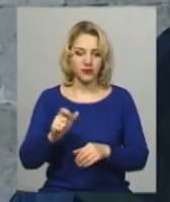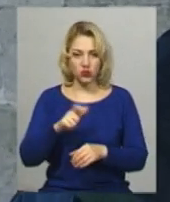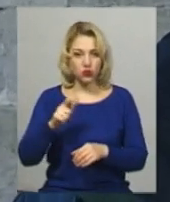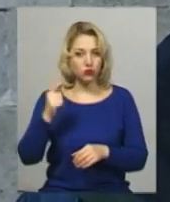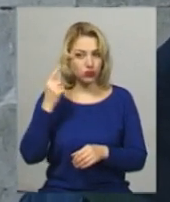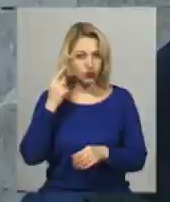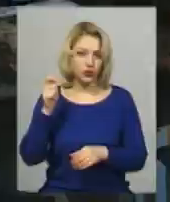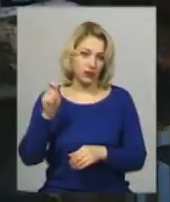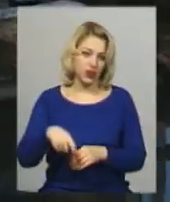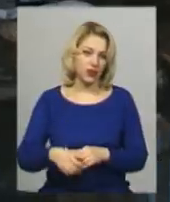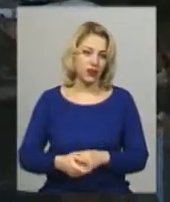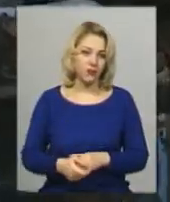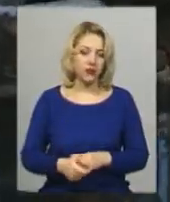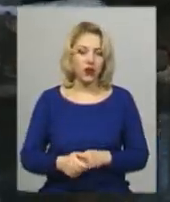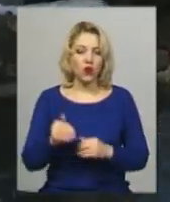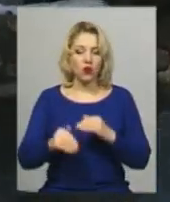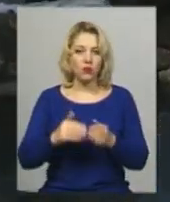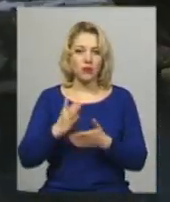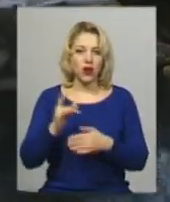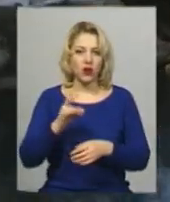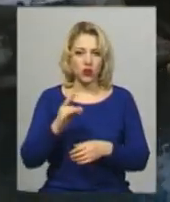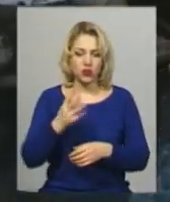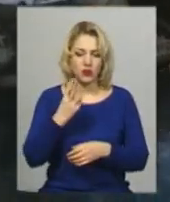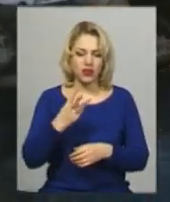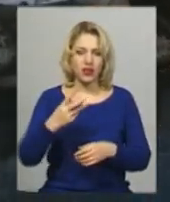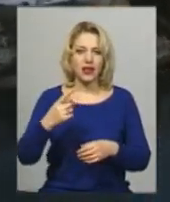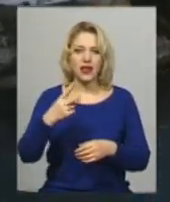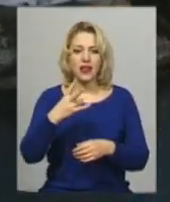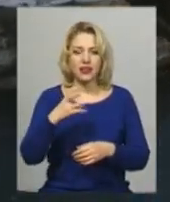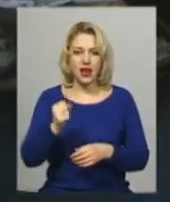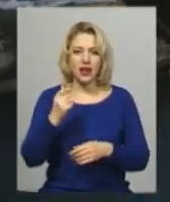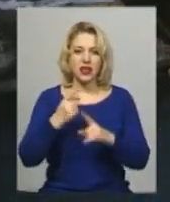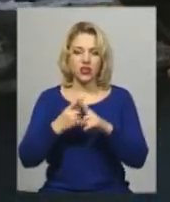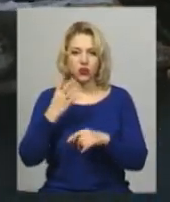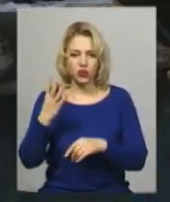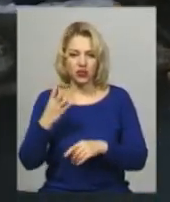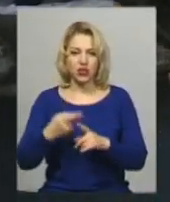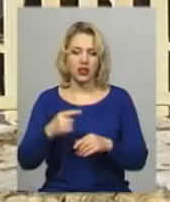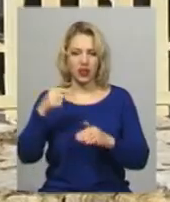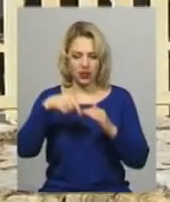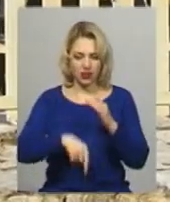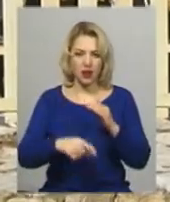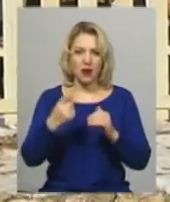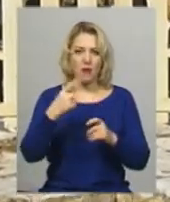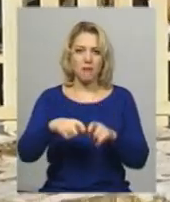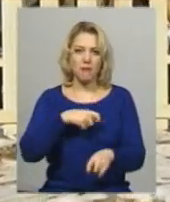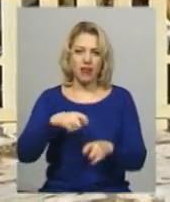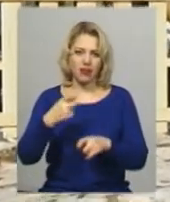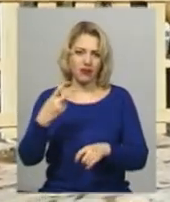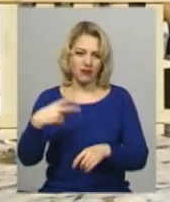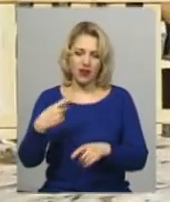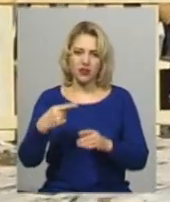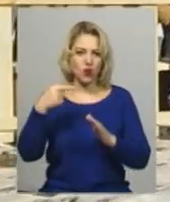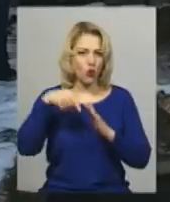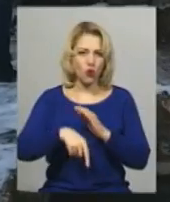почули і приїхали. Купальня має розміри 3×4 метри та глибину 1,20 м, щоб не було занадто глибоко. Місце вибирали свідомо, адже,